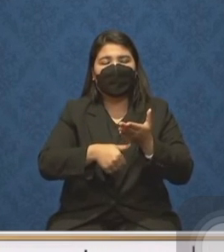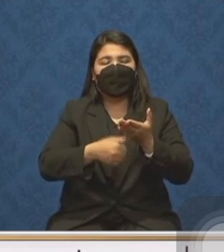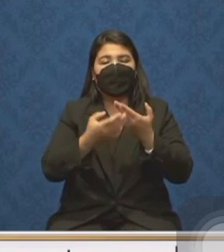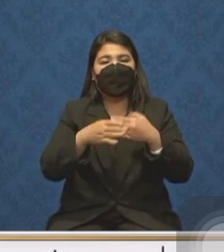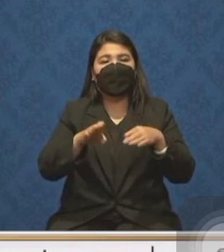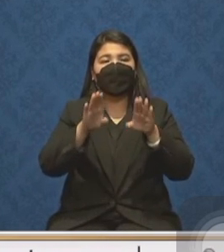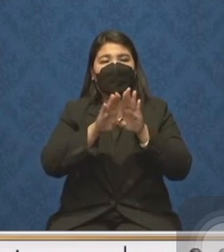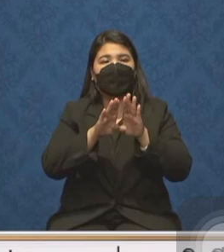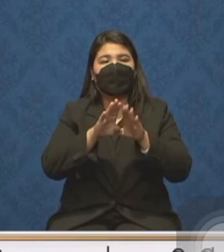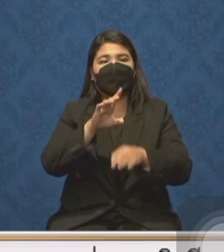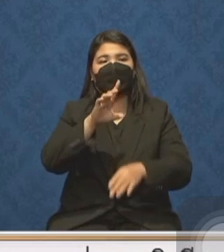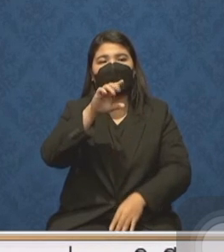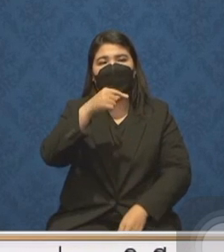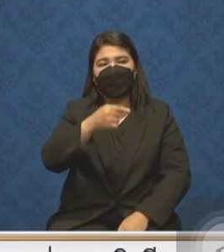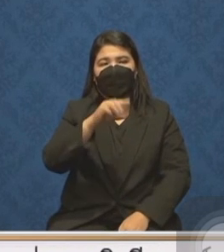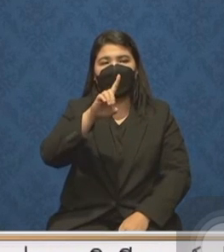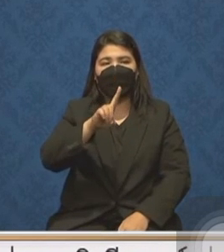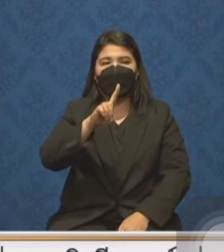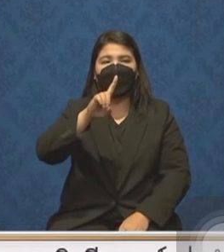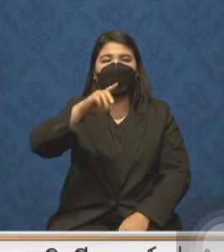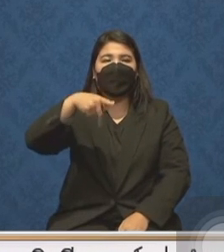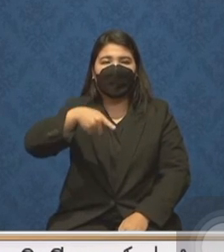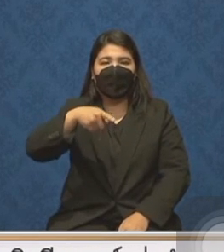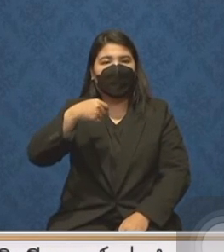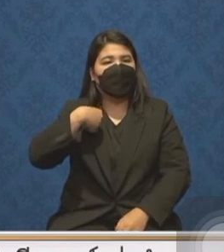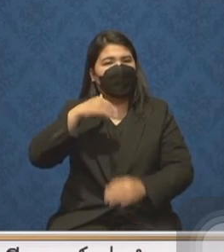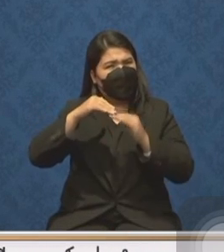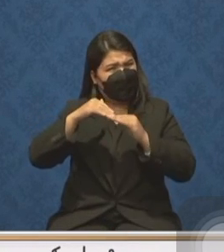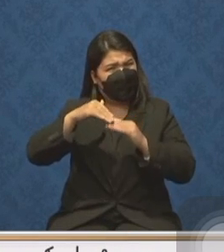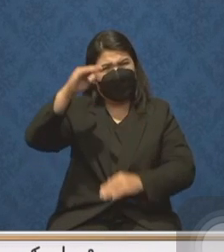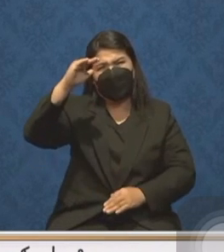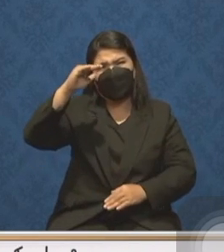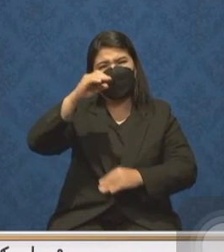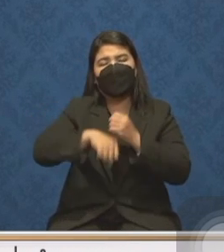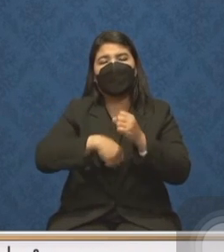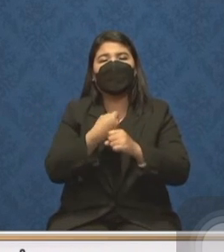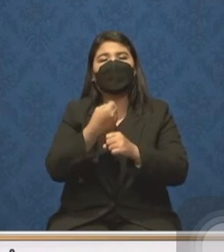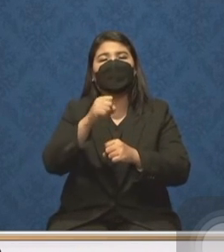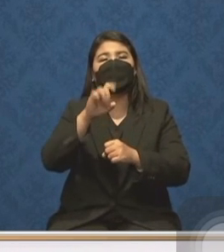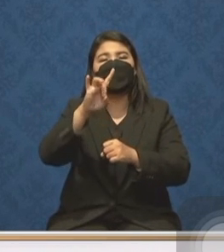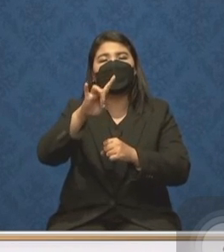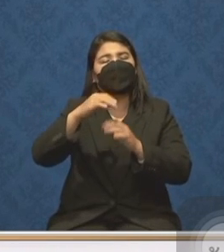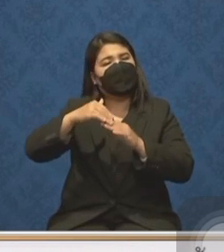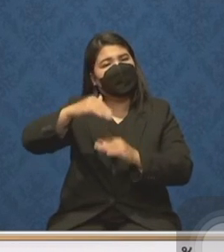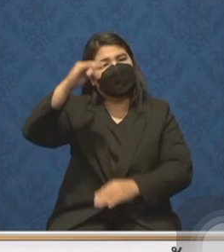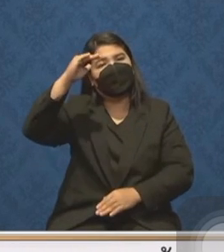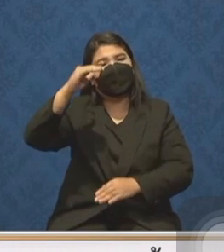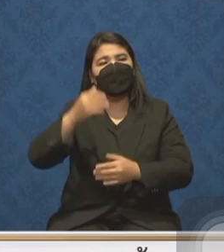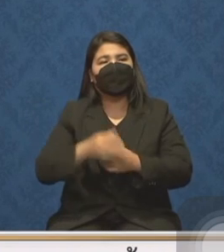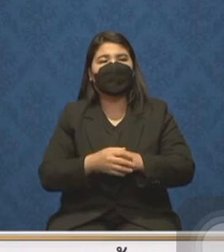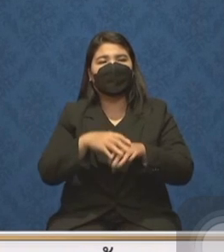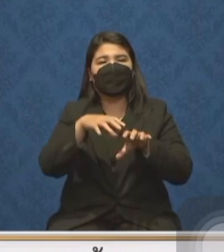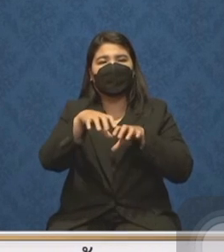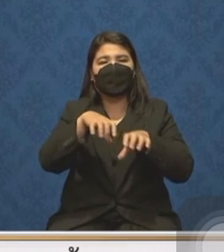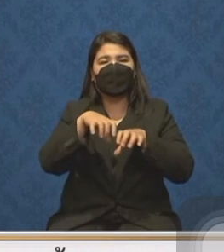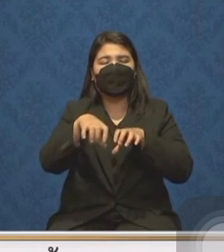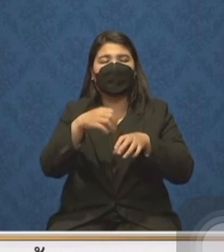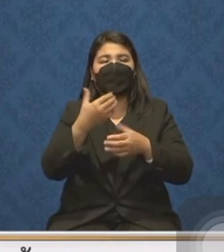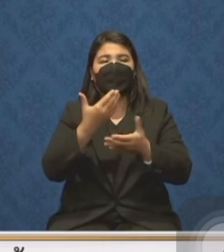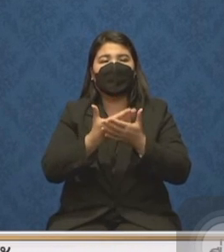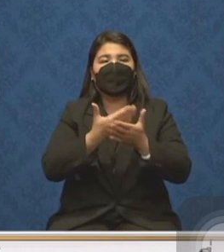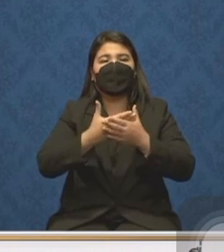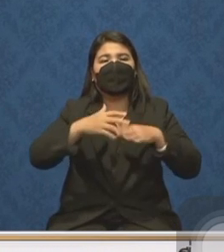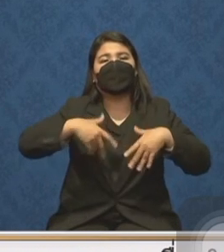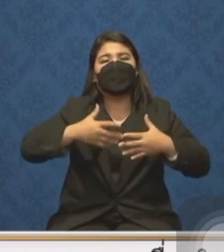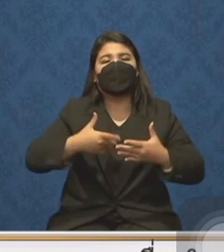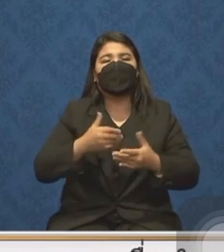ครับสูงที่สุดในรอบ18ปีครับแล้วก็การจัดเก็บรายได้นะครับต่ำกว่าการประม